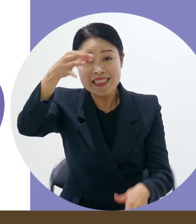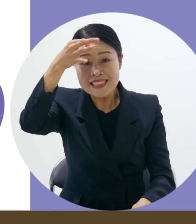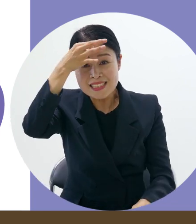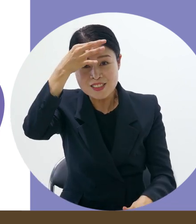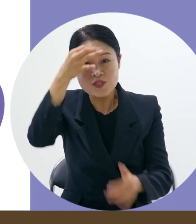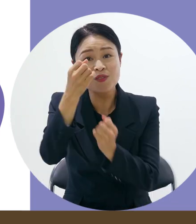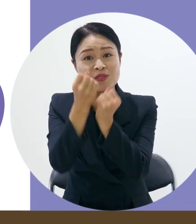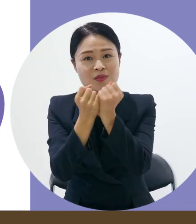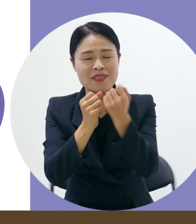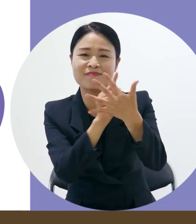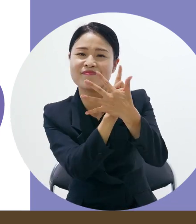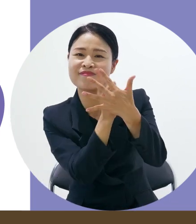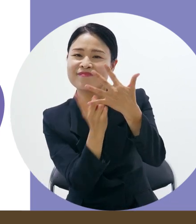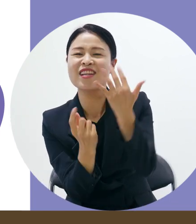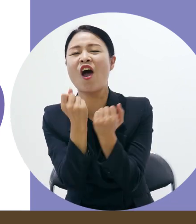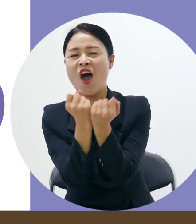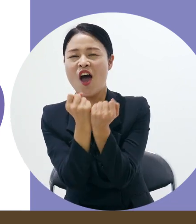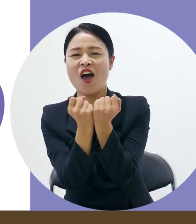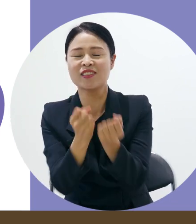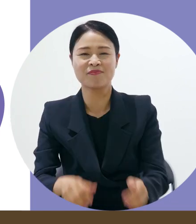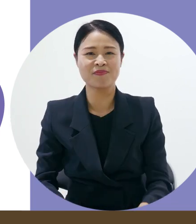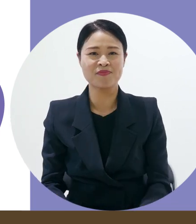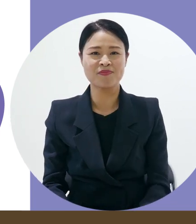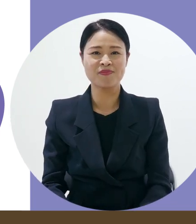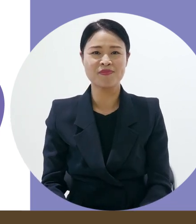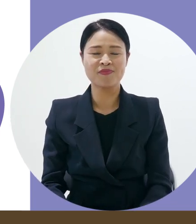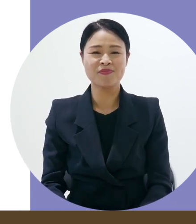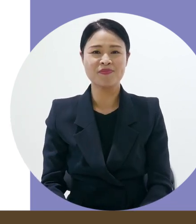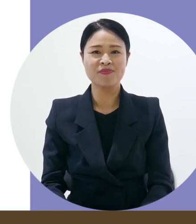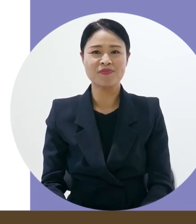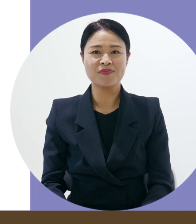화면 기능 살펴보기 순으로 설명합니다.